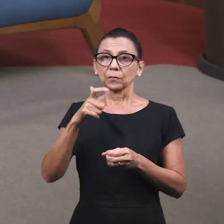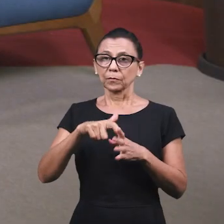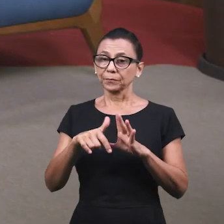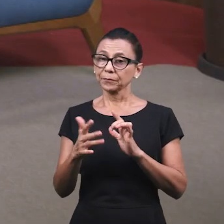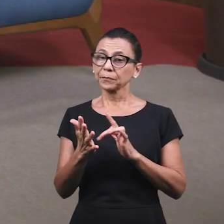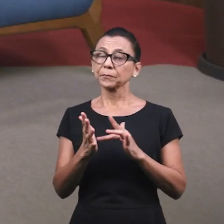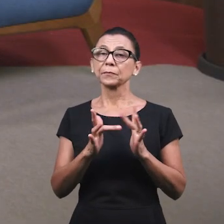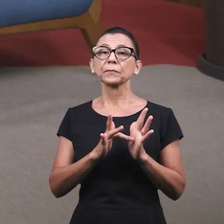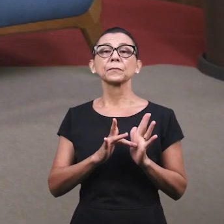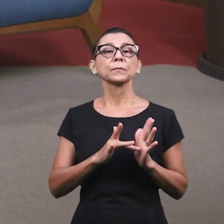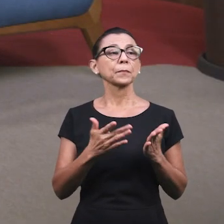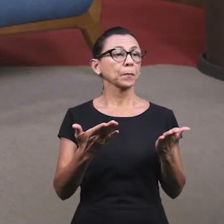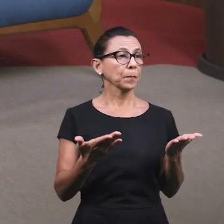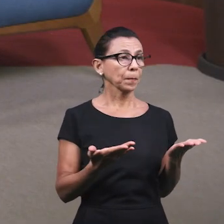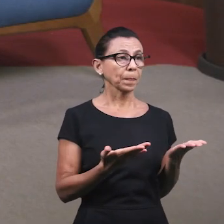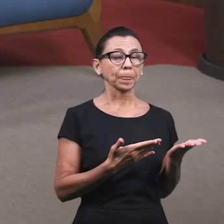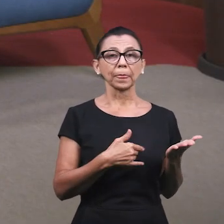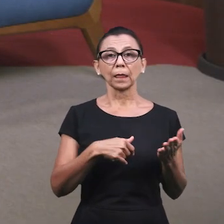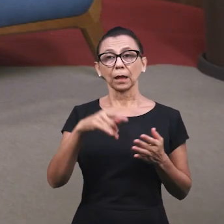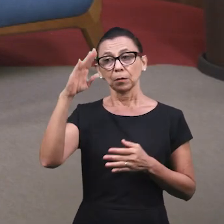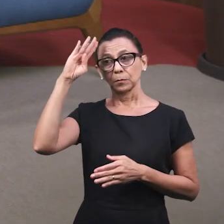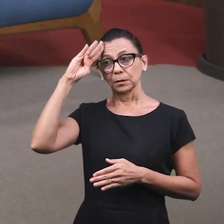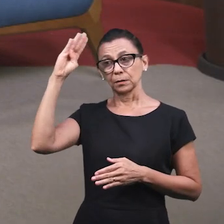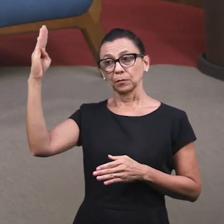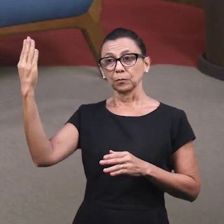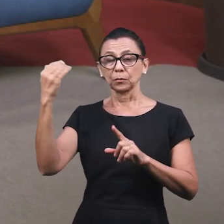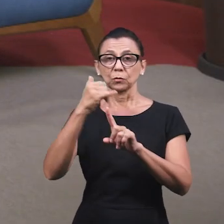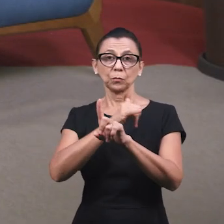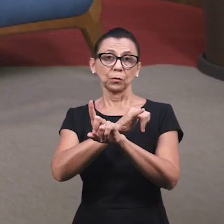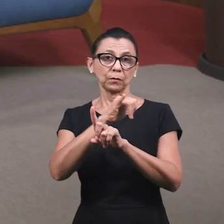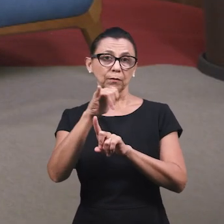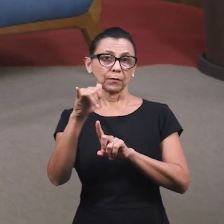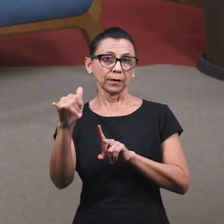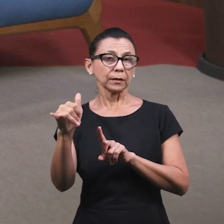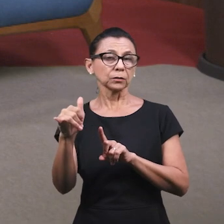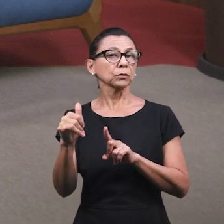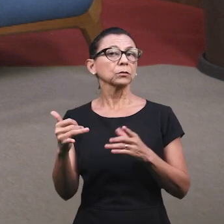pas exactement, principalement l'aspect prophétique,